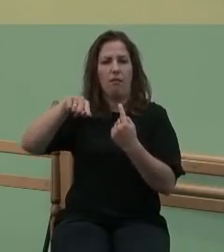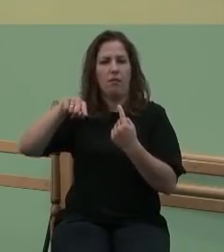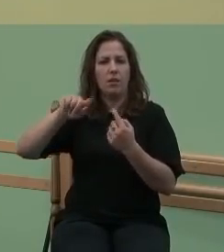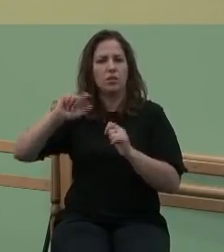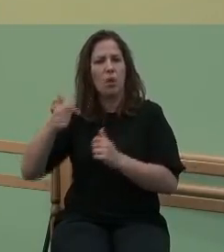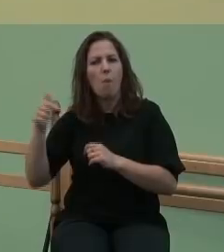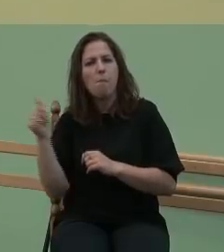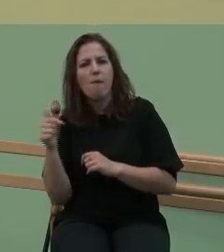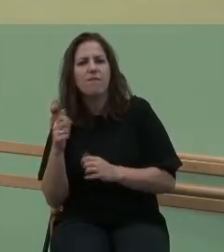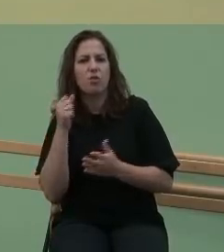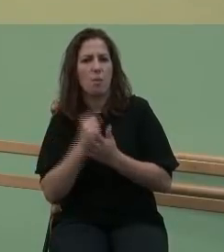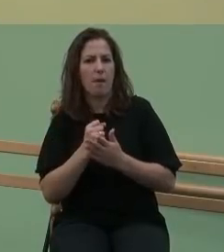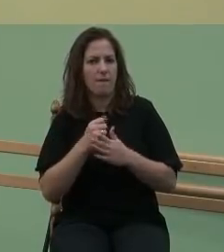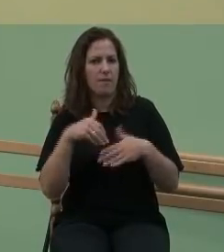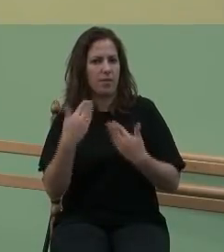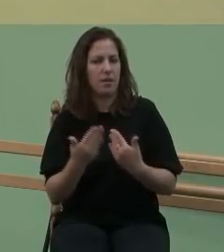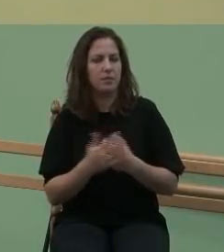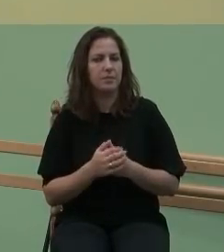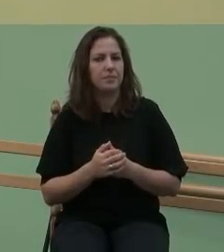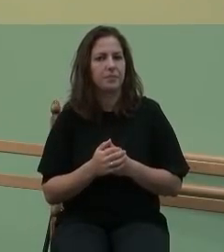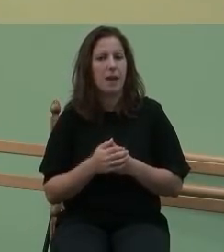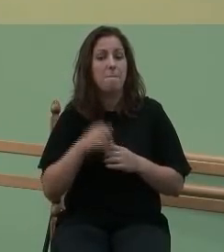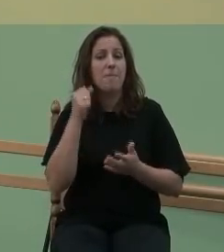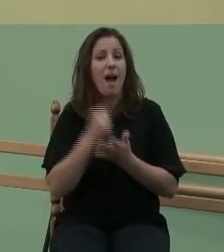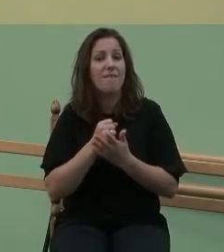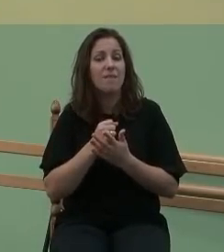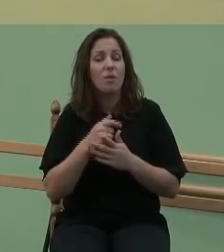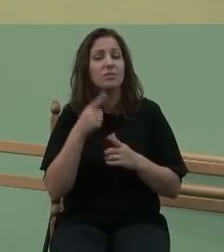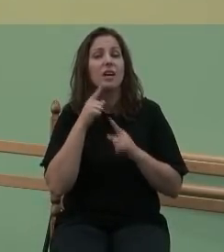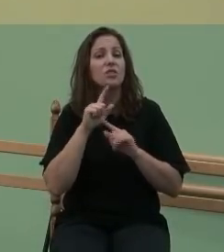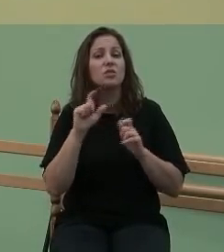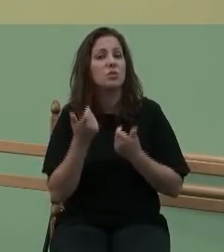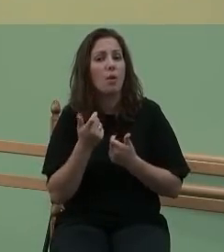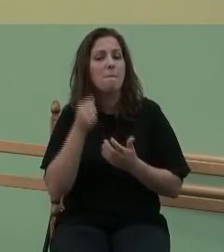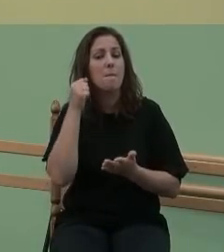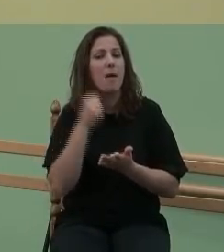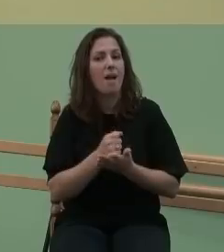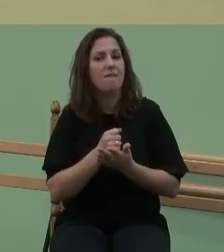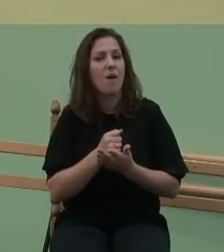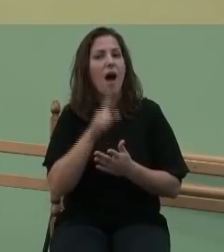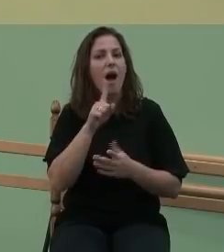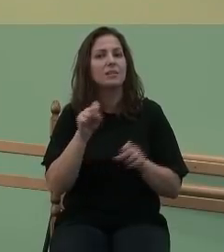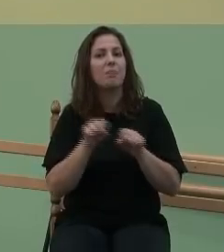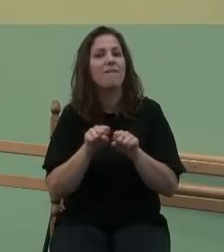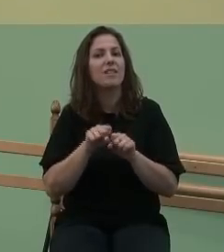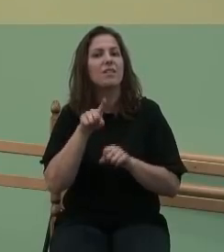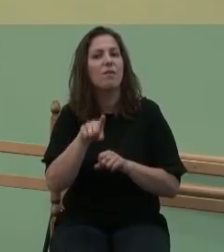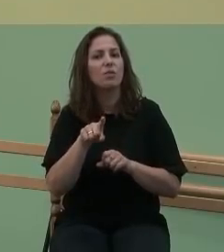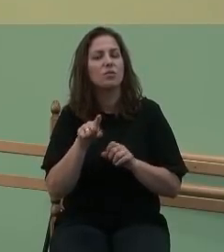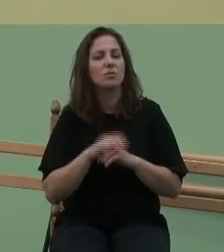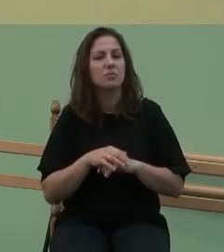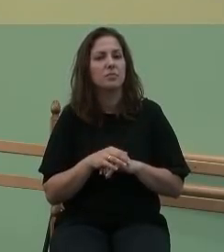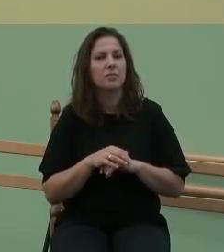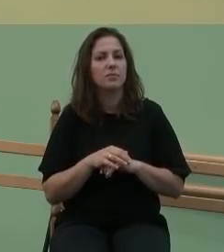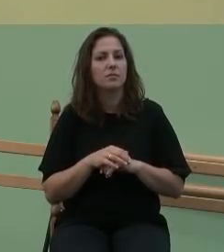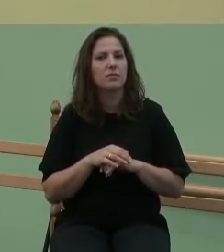co powinno prawo znaczyć. A prawo powinno znaczyć zawsze prawo, a sprawiedliwość sprawiedliwość.